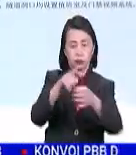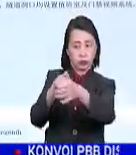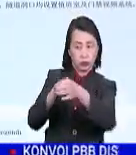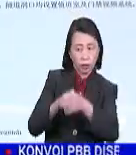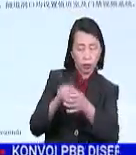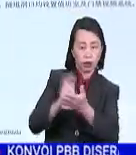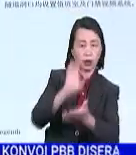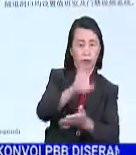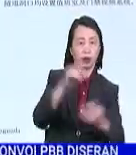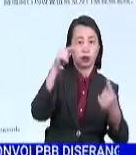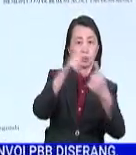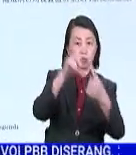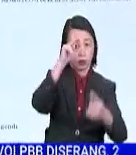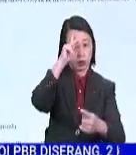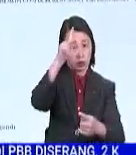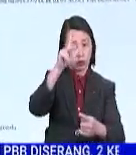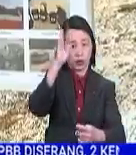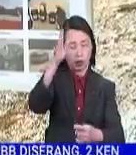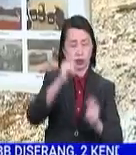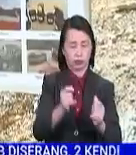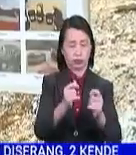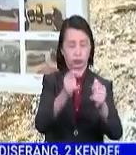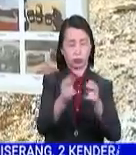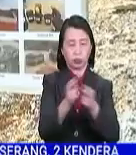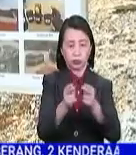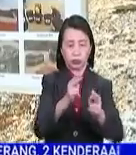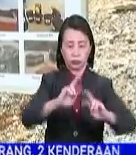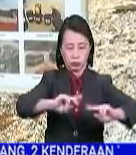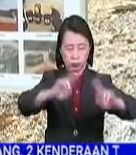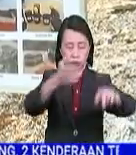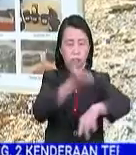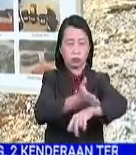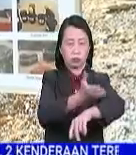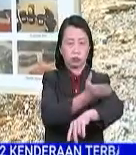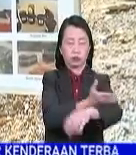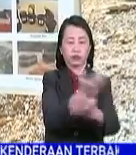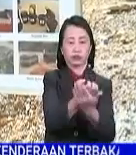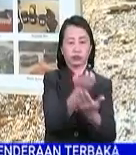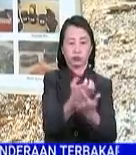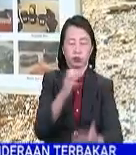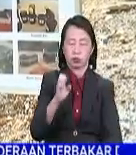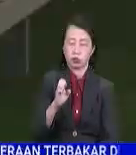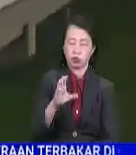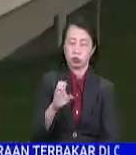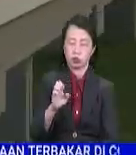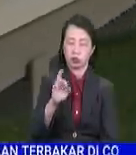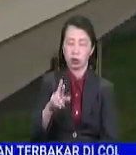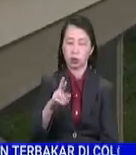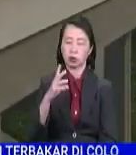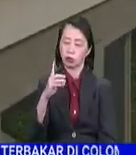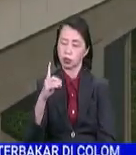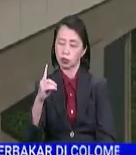menarik pelaburan ke Kelantan akan mempercepat usaha pemulihan ekonomi isi Ardi